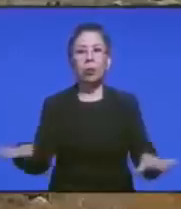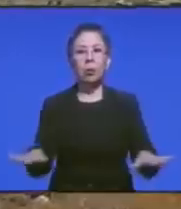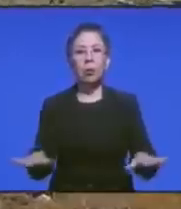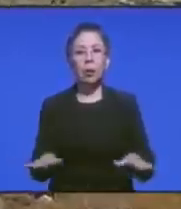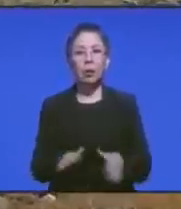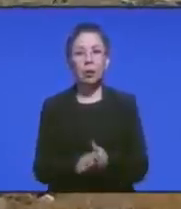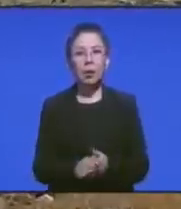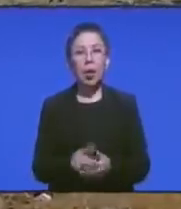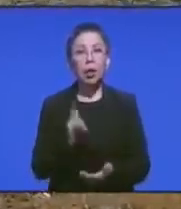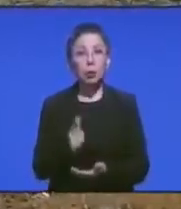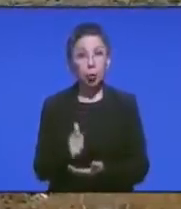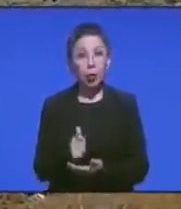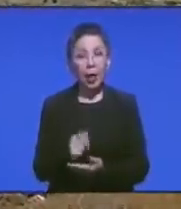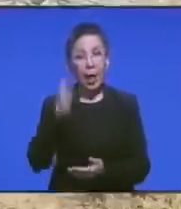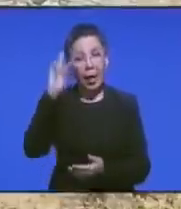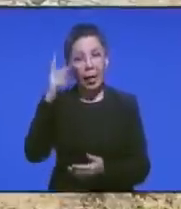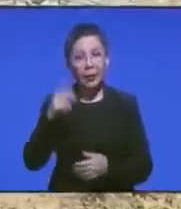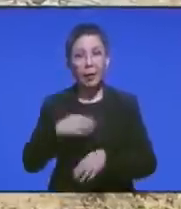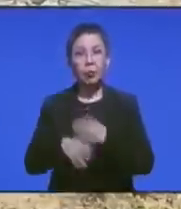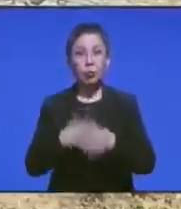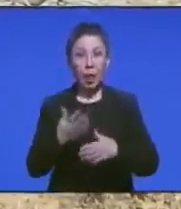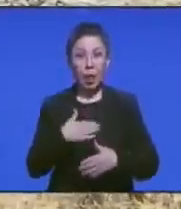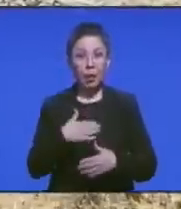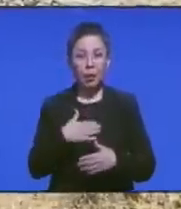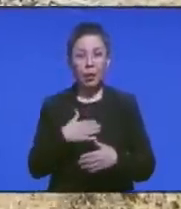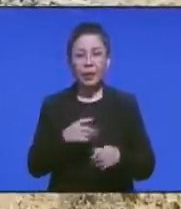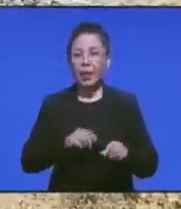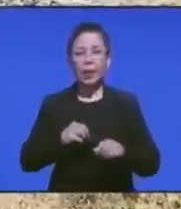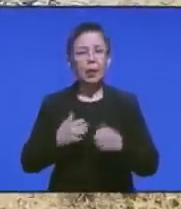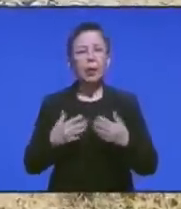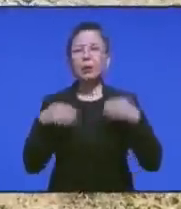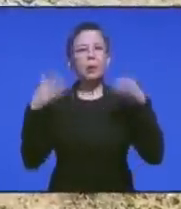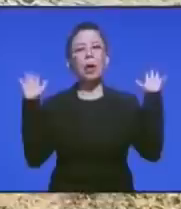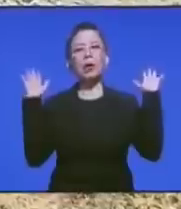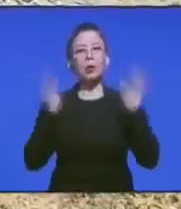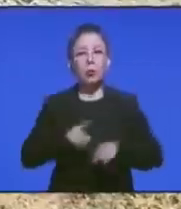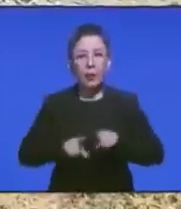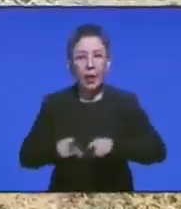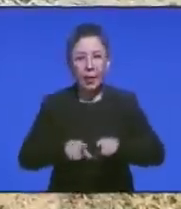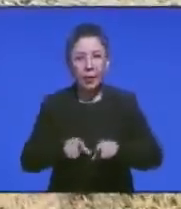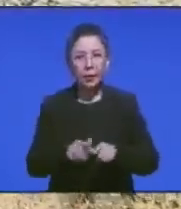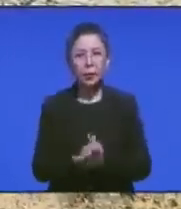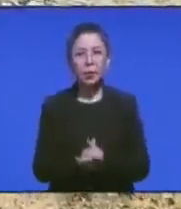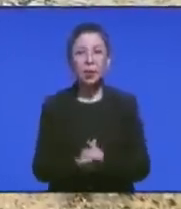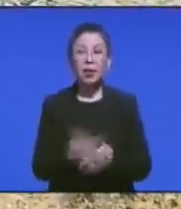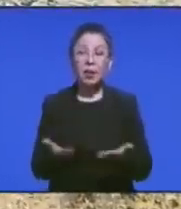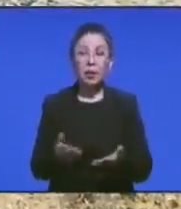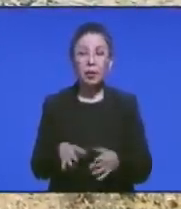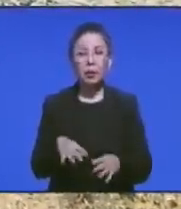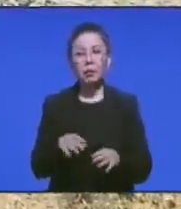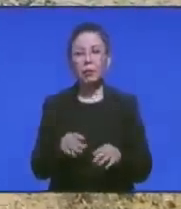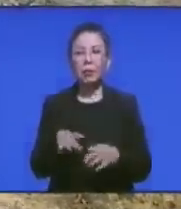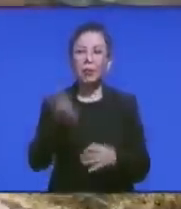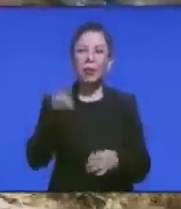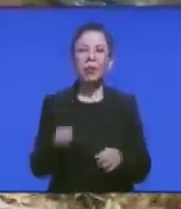ini. Sebenarnya kalau alasan pengusaha adalah tidak sanggup bersaing dengan perusahaan yang lain, sehingga memilih untuk